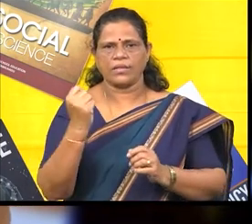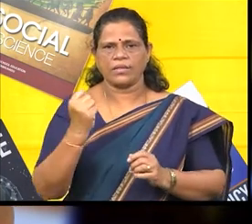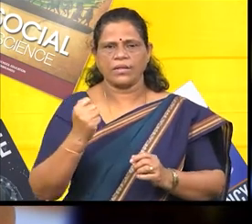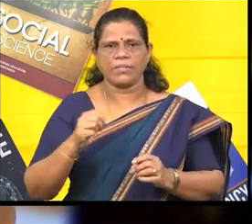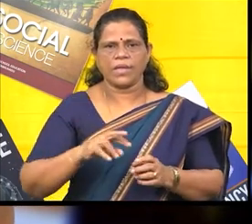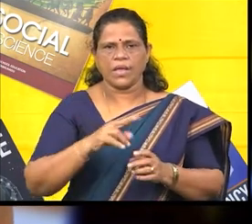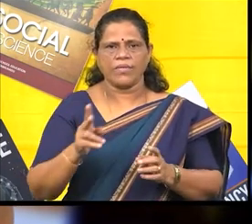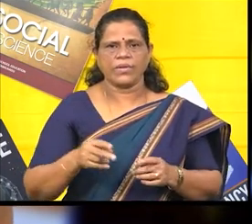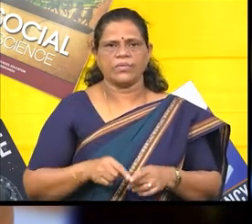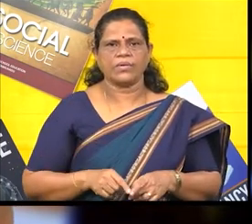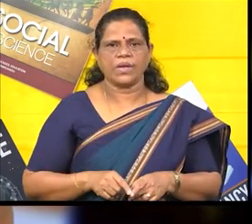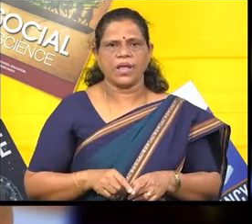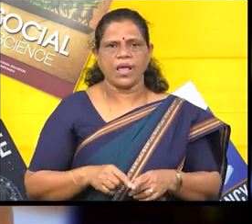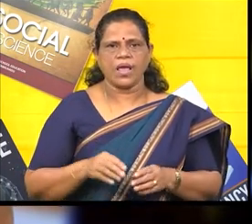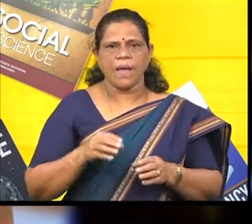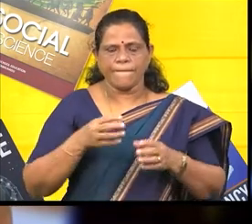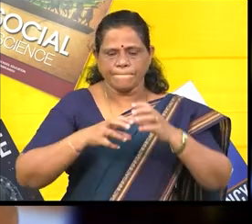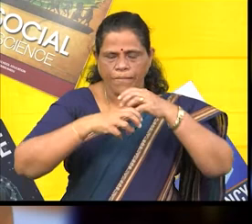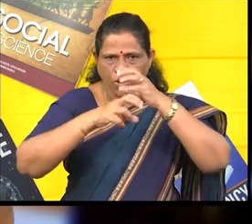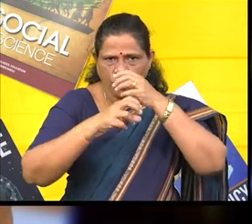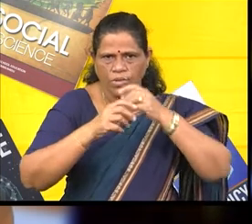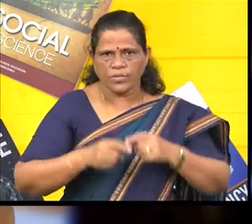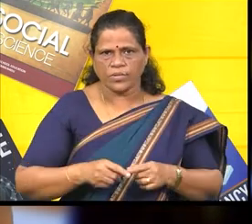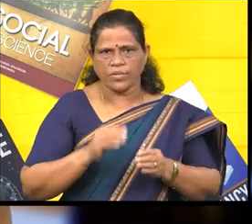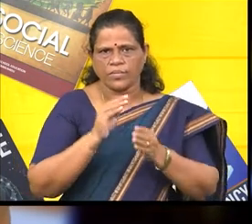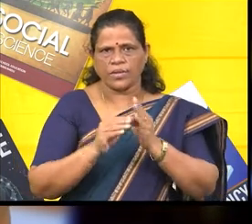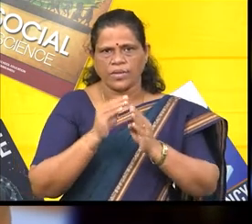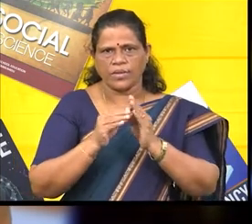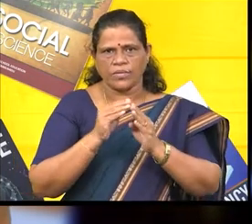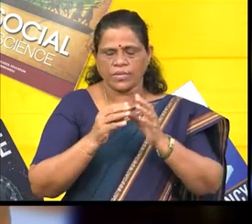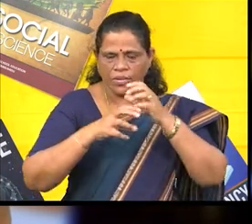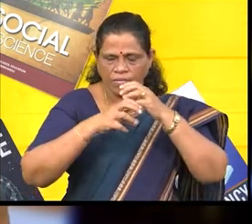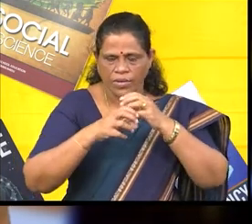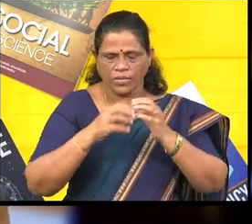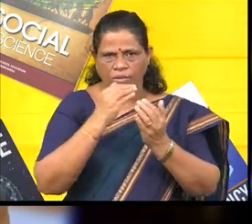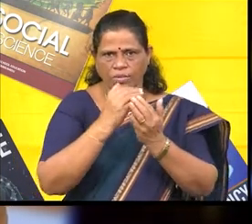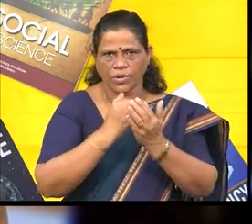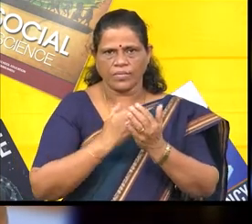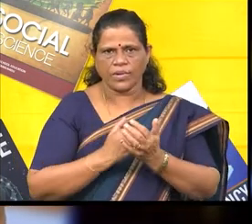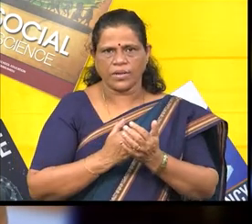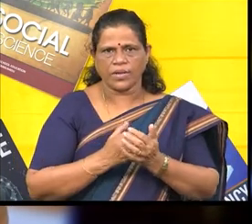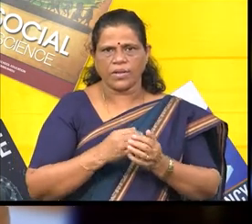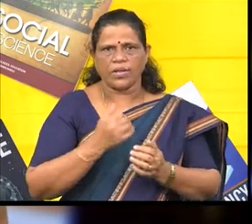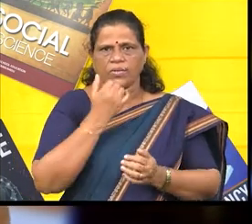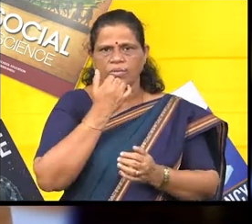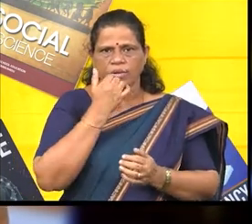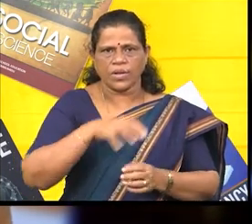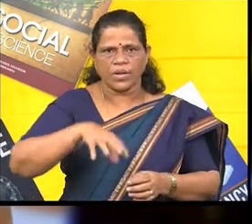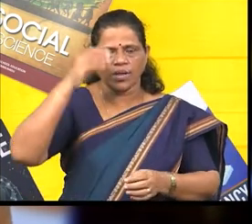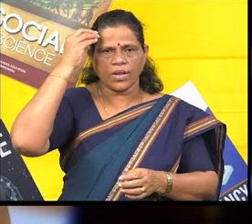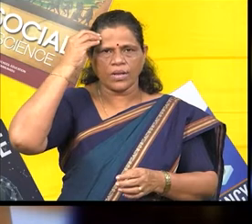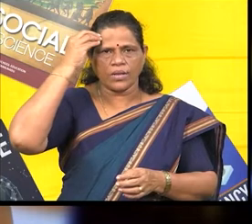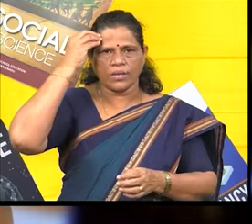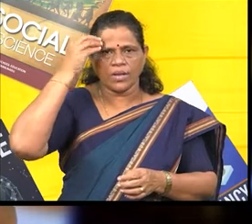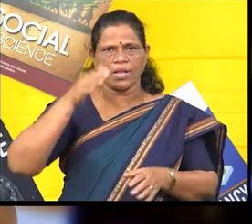கத்திகள் அவற்றினுடைய பகுப்பாய்வு செய்து வேதியியல் ஆய்வாளர்கள் கொள்கைப்படி பகுப்பாய்வு செய்து அந்த குற்றங்களை